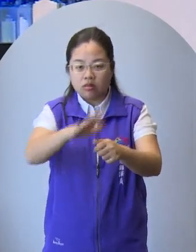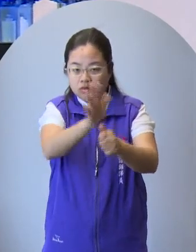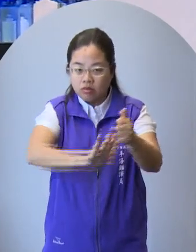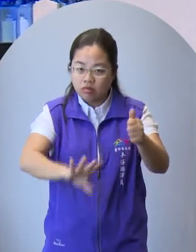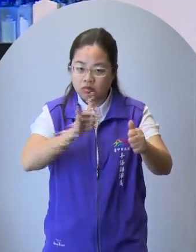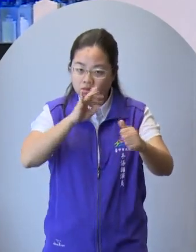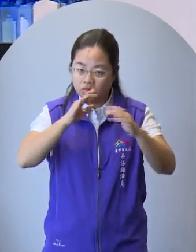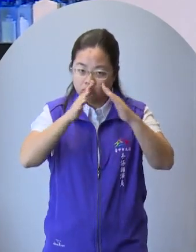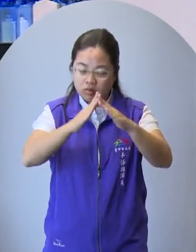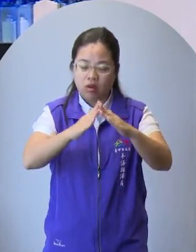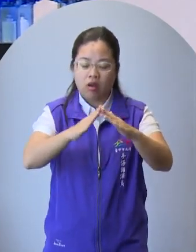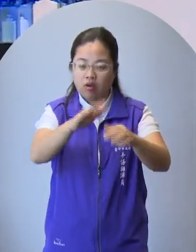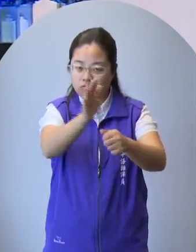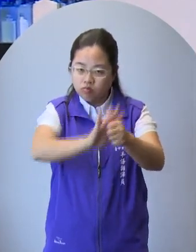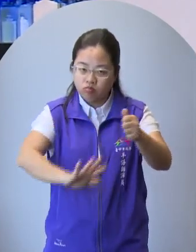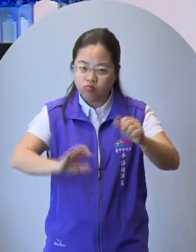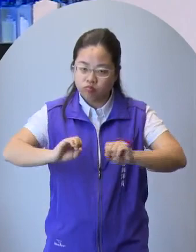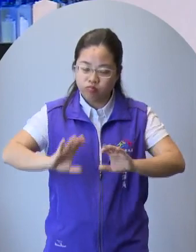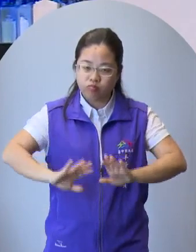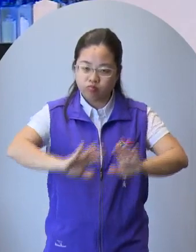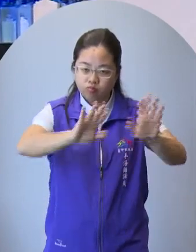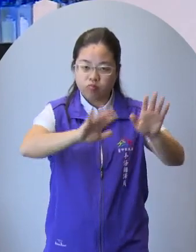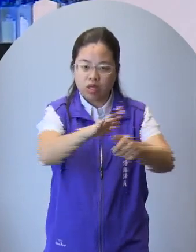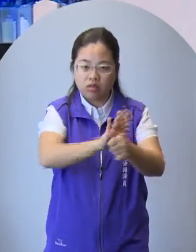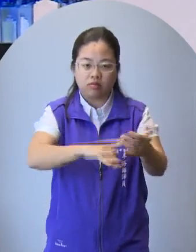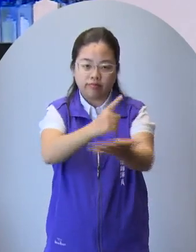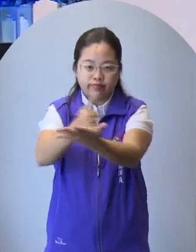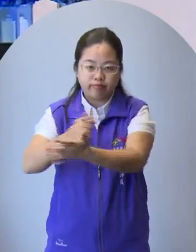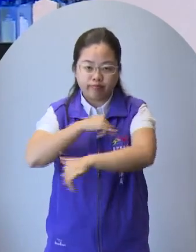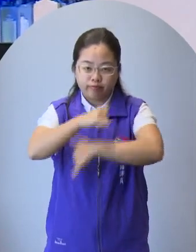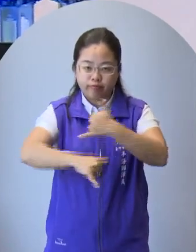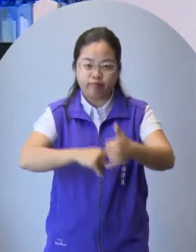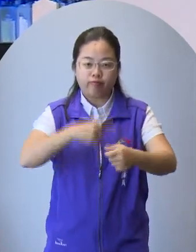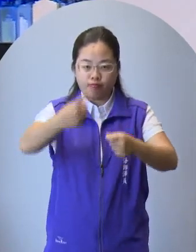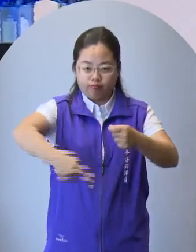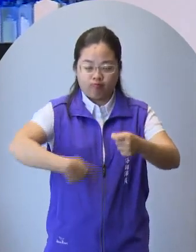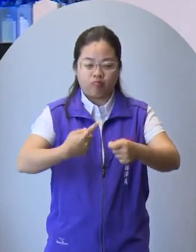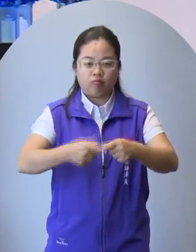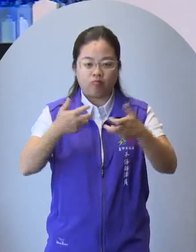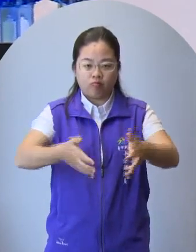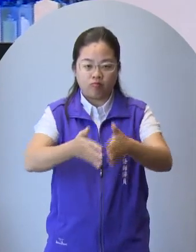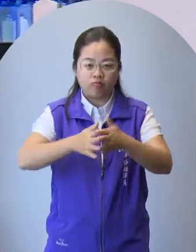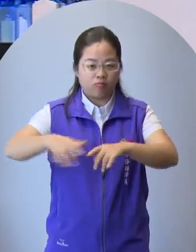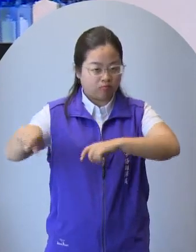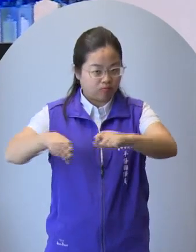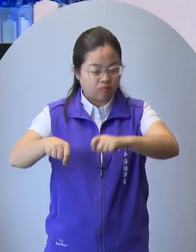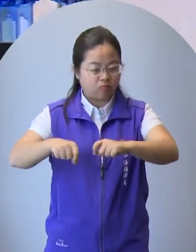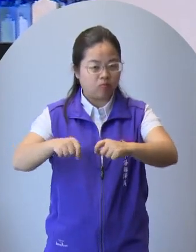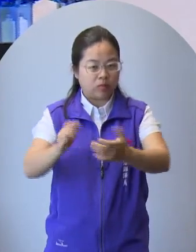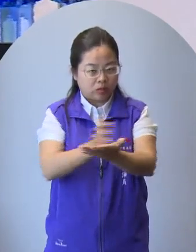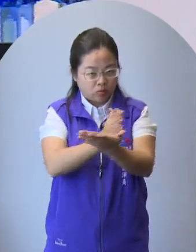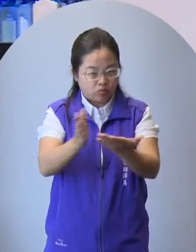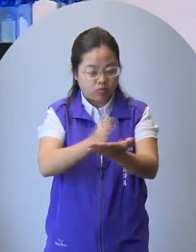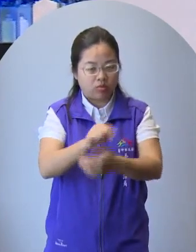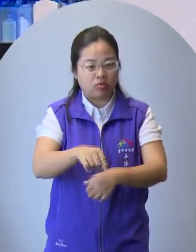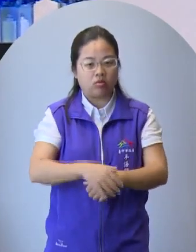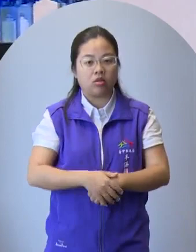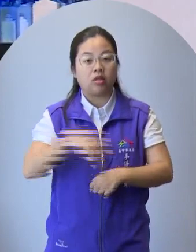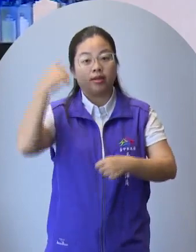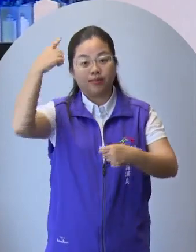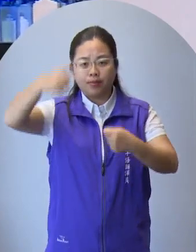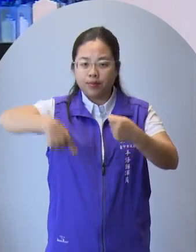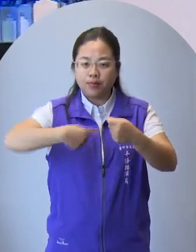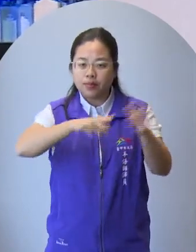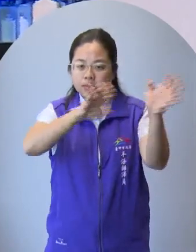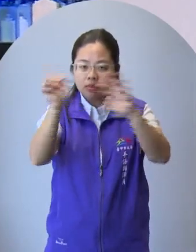跟市民的生活哈，那大家很关切，这是大年度大案哈。那明年度呢